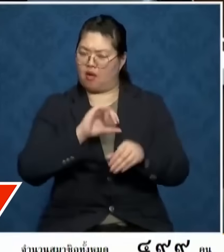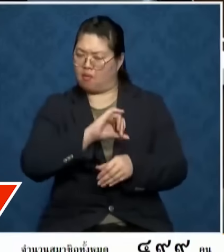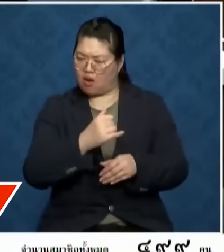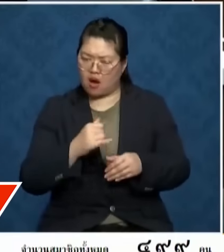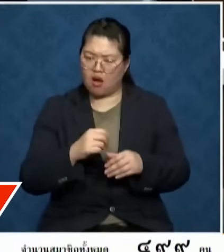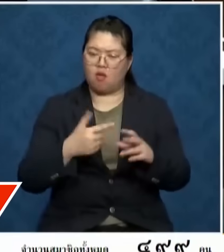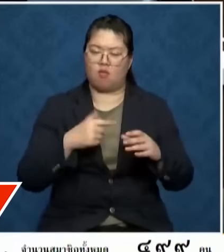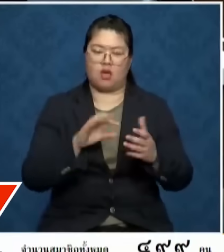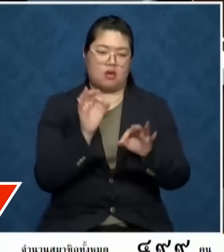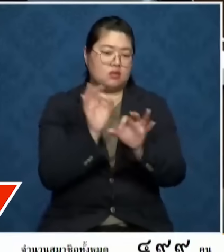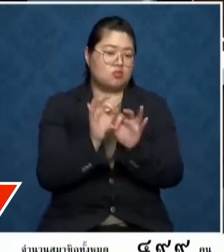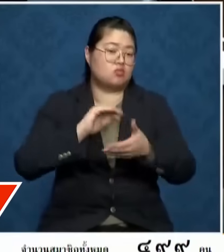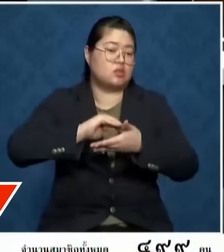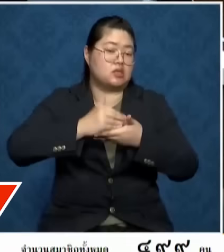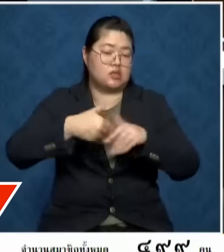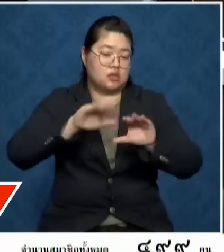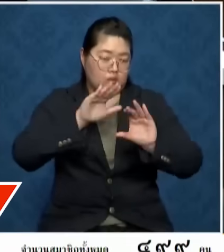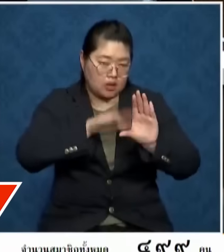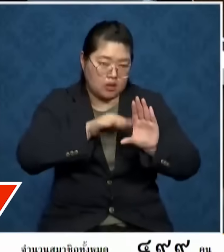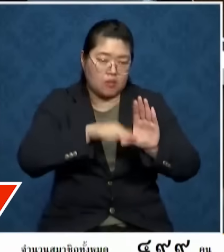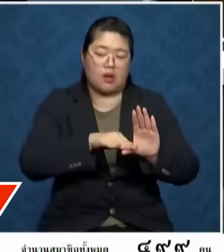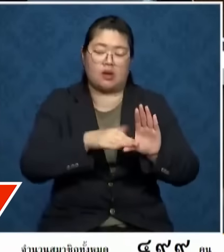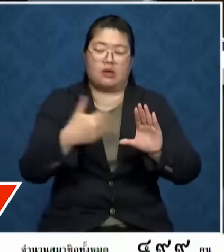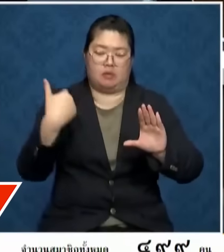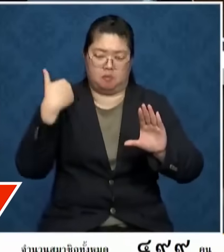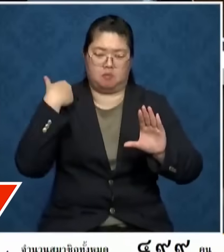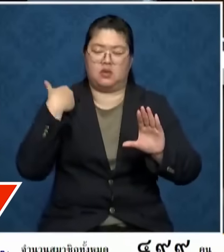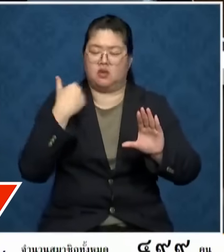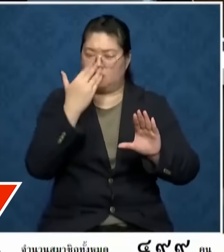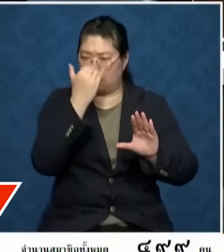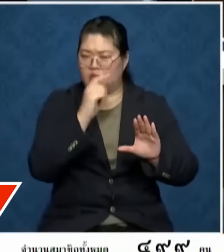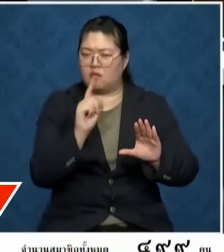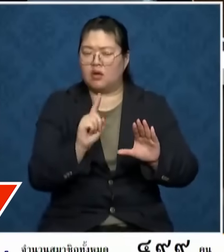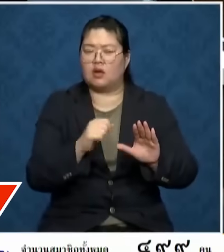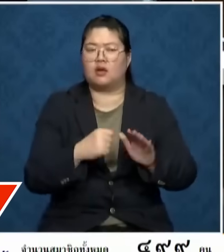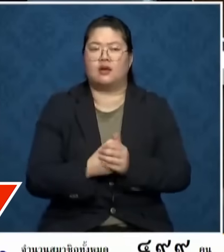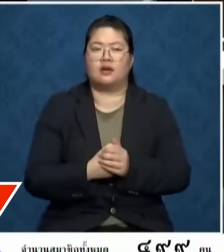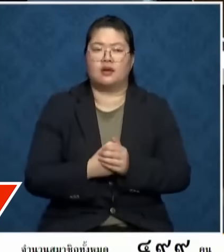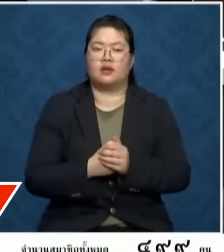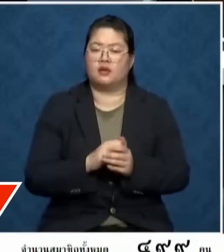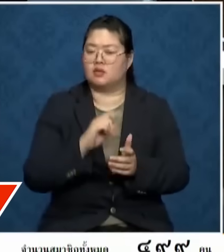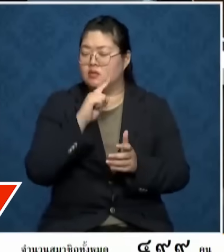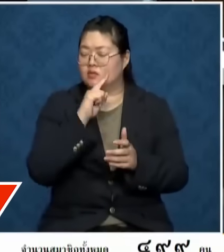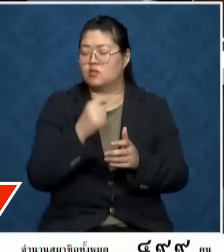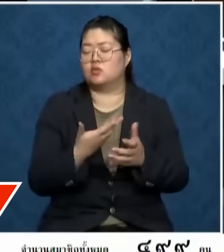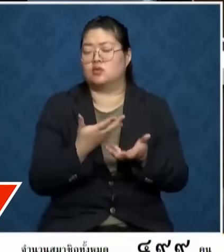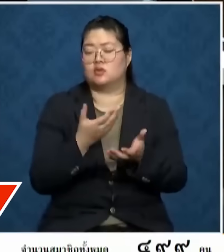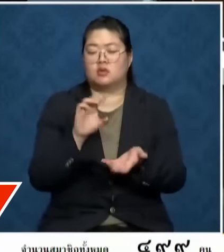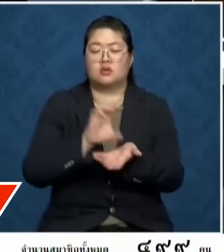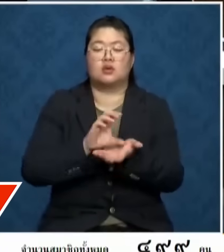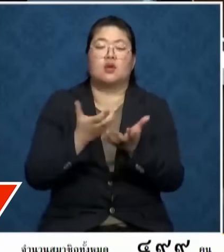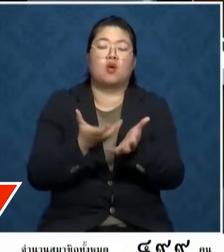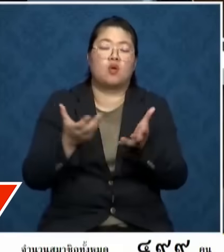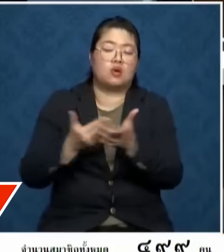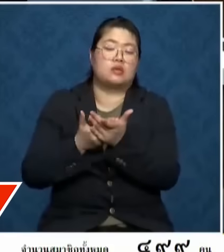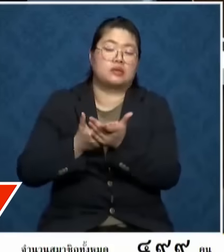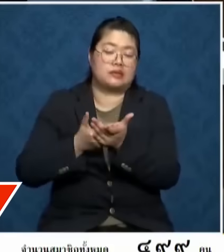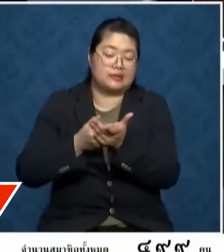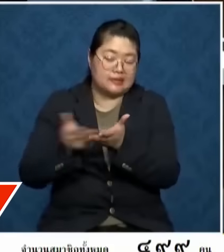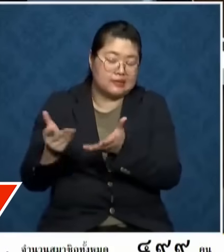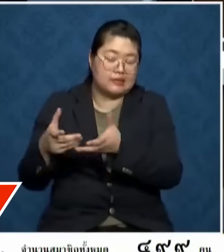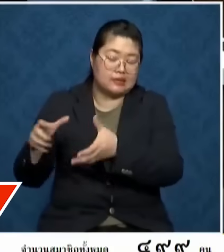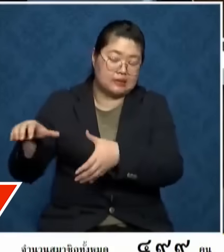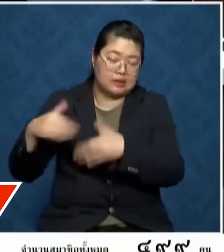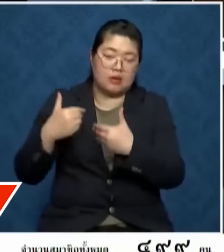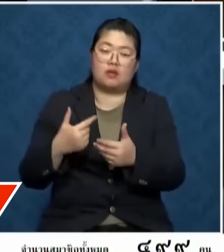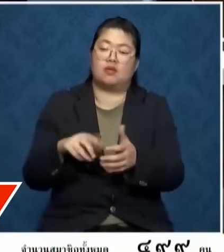ไว้ไว้รองรับนะครับท่านธานเปิดบัญชีมามยังไงก็คือการจัดซื้อจัดจ้างปกติมันจะต้องมีการมีการเอ่อเขาเรียกว่ามี